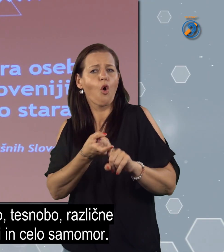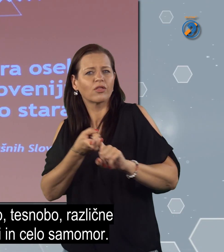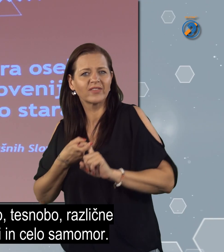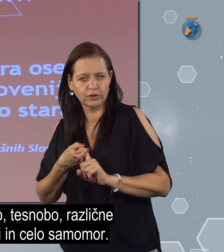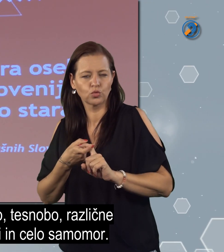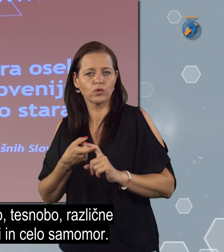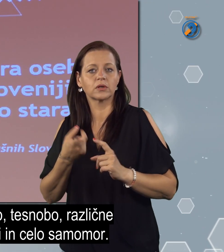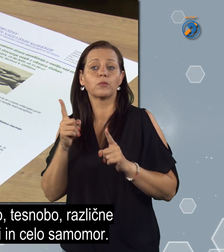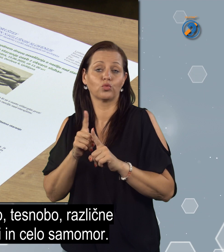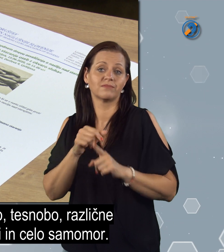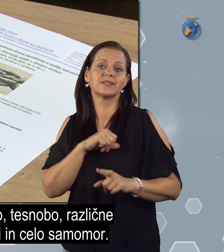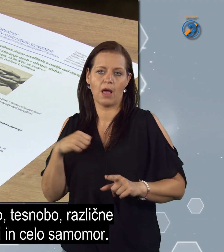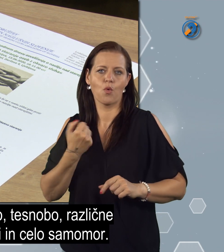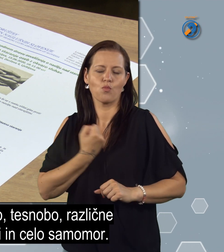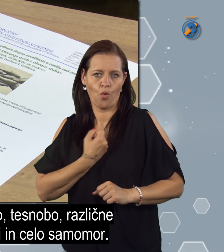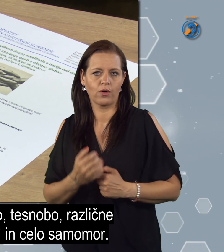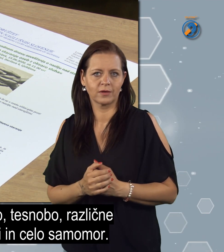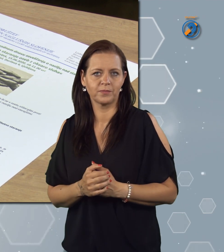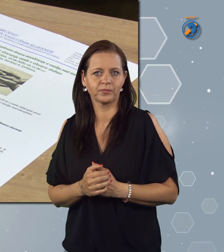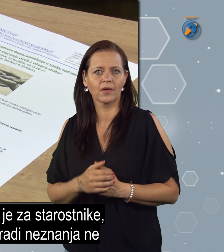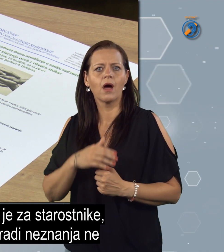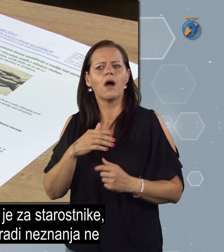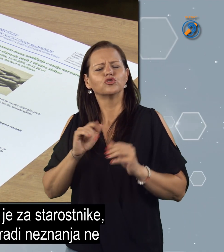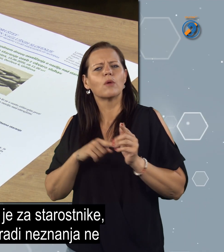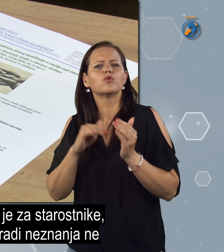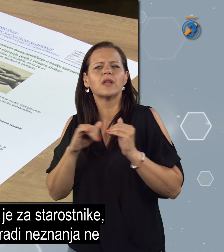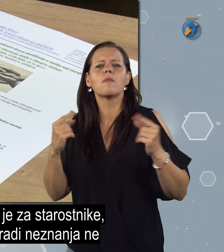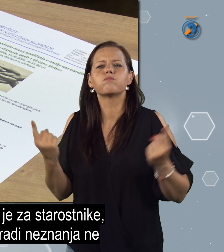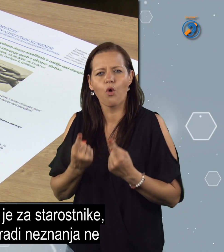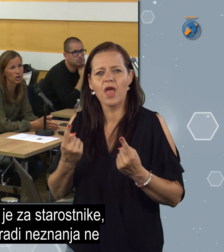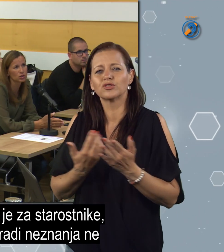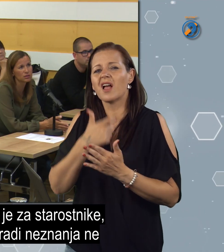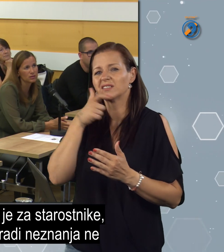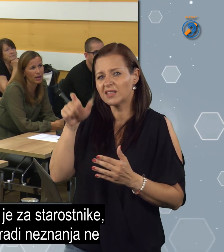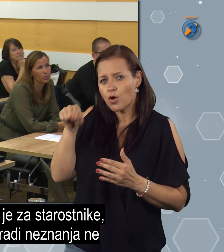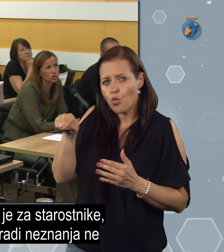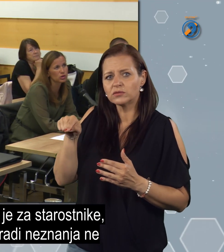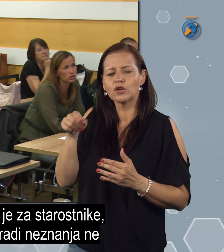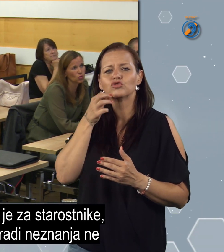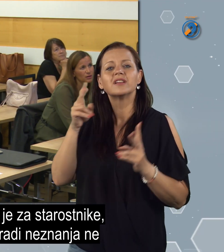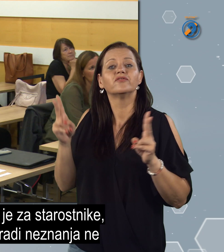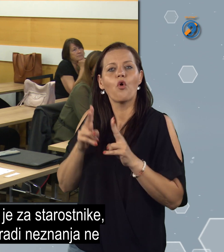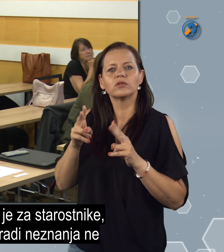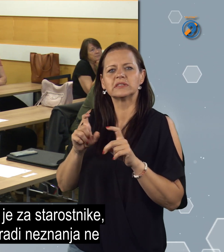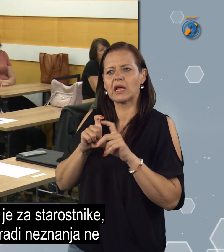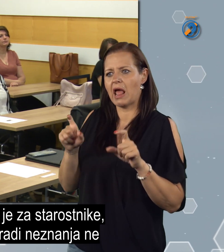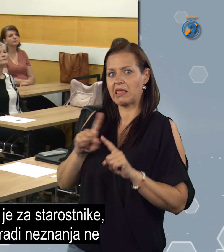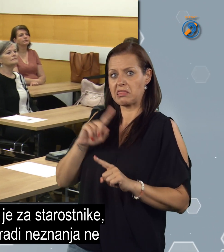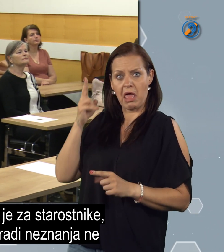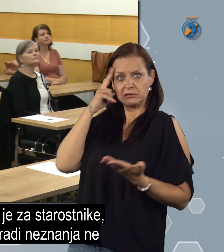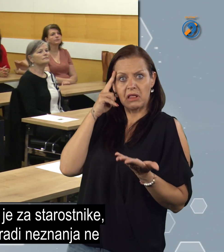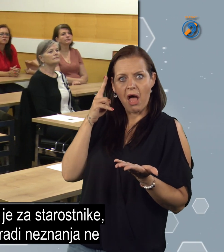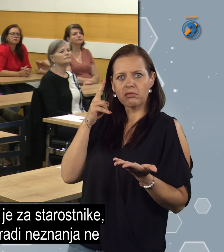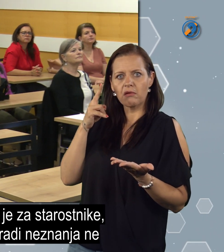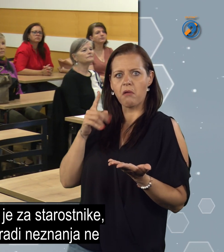oblike odvisnosti in celo samomor. Posebej boleče je za starostnike, če jih svojci zaradi neznanja